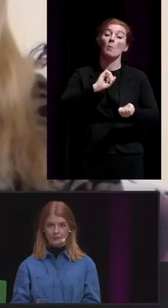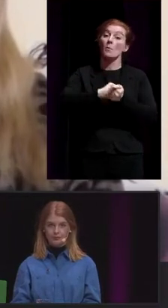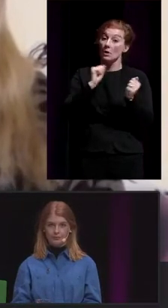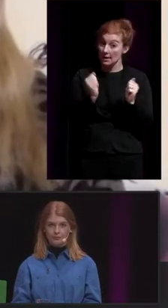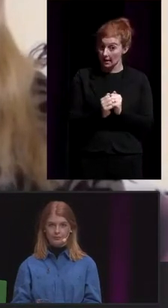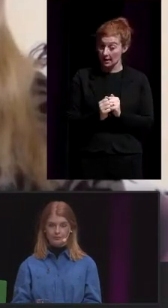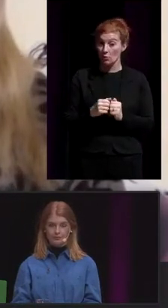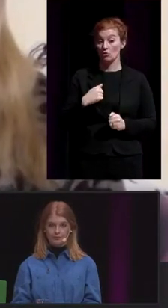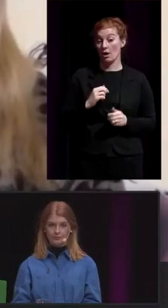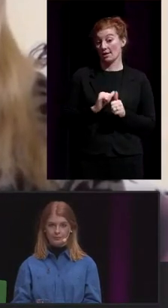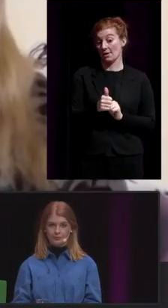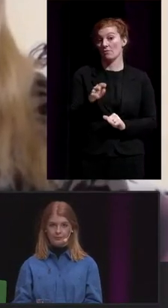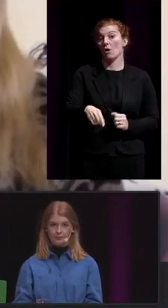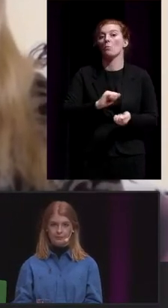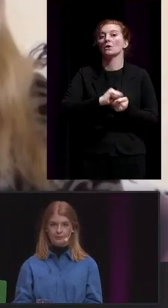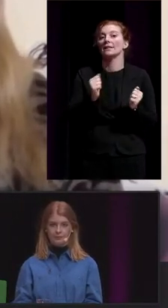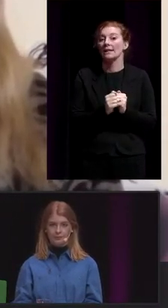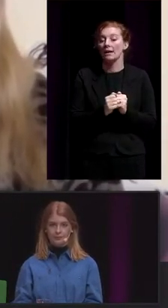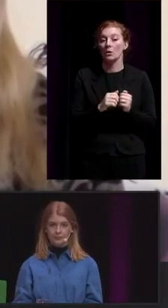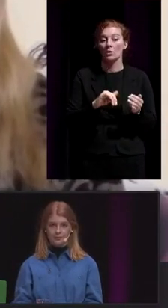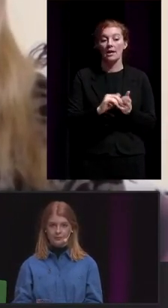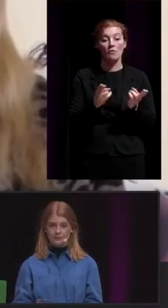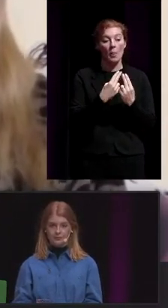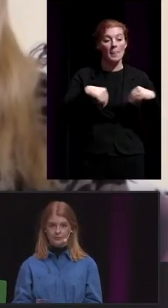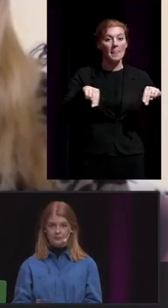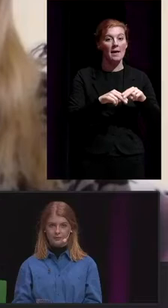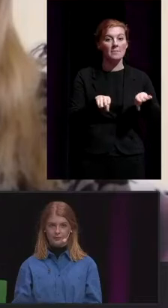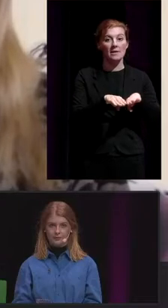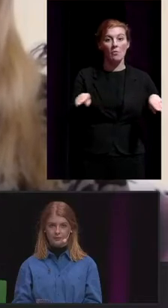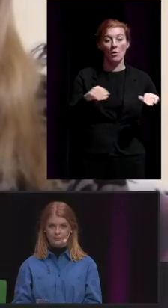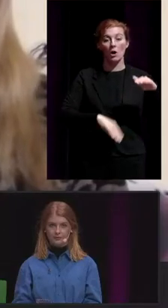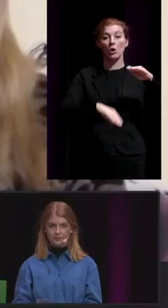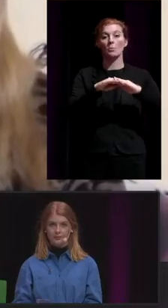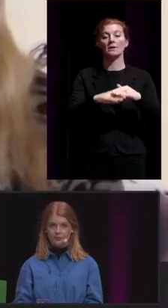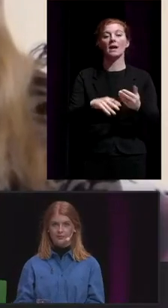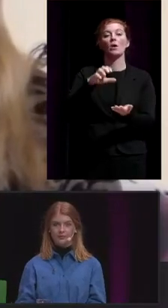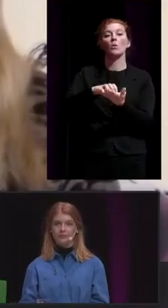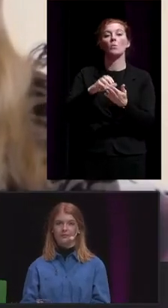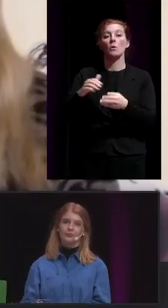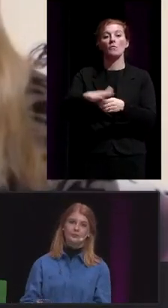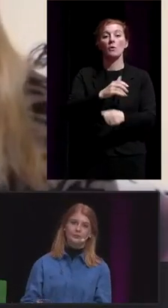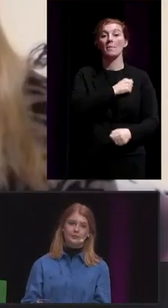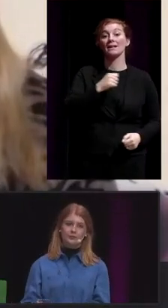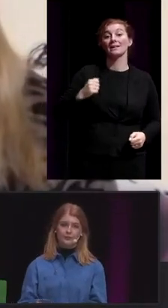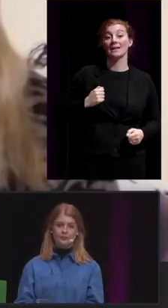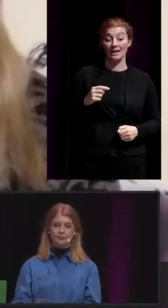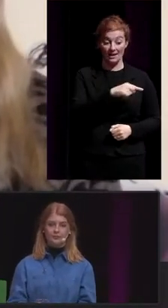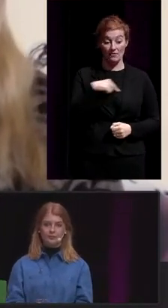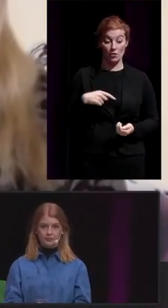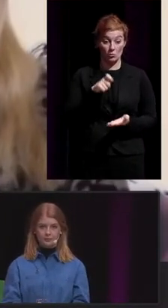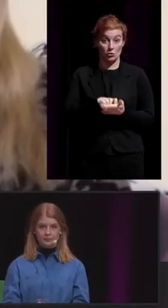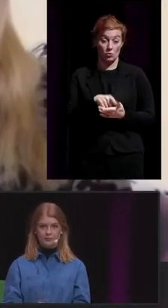här. Och det är alltså från nämndnivå upp till kommunfullmäktige som vi tar beslut kring de här